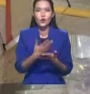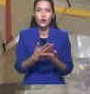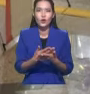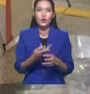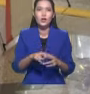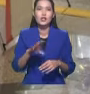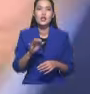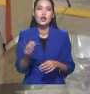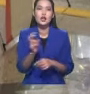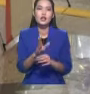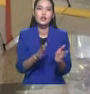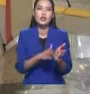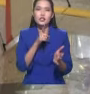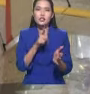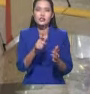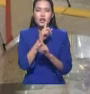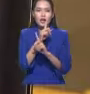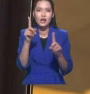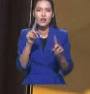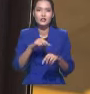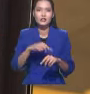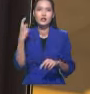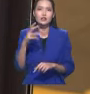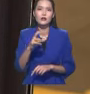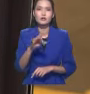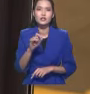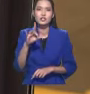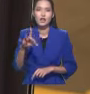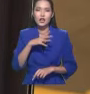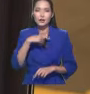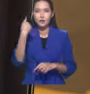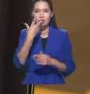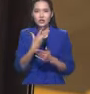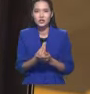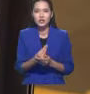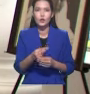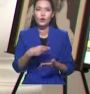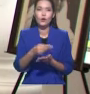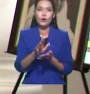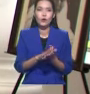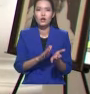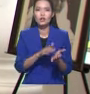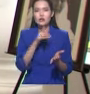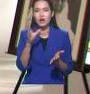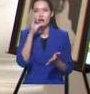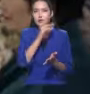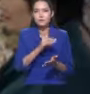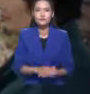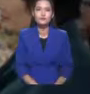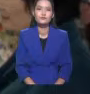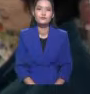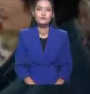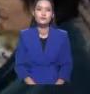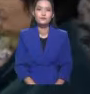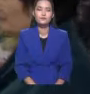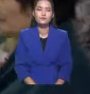келушілер сахна саңлағы саналатын ерекше өнер иесі Бикен Римованың жеке заттары қойылған көрмені тамашалай алады. Жылдың